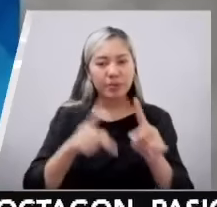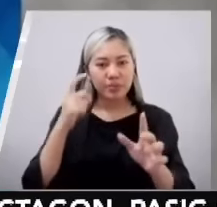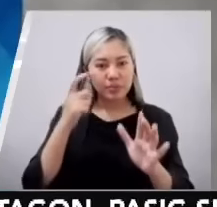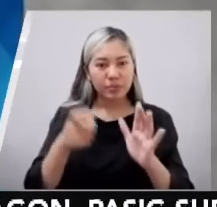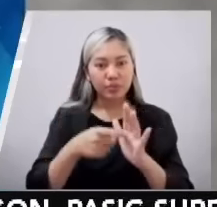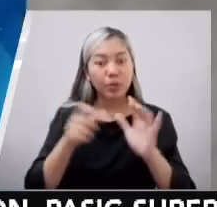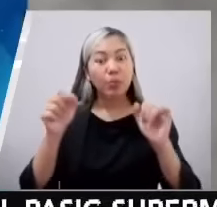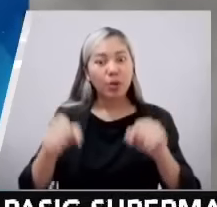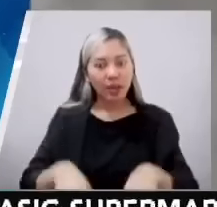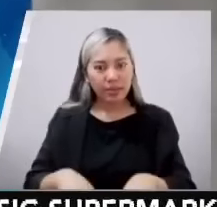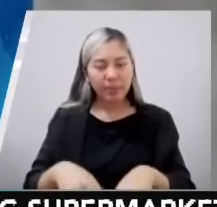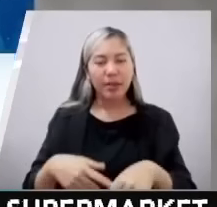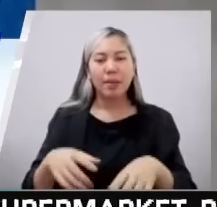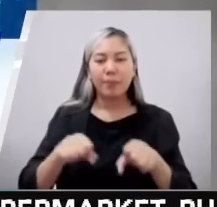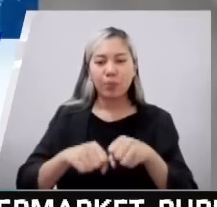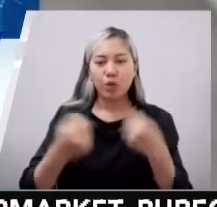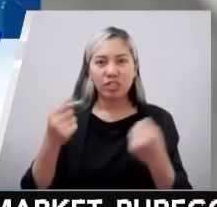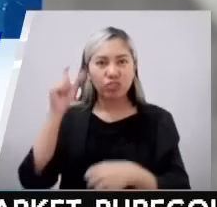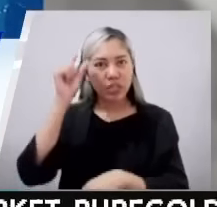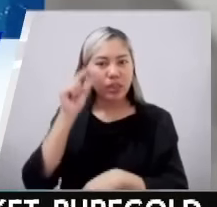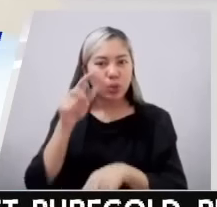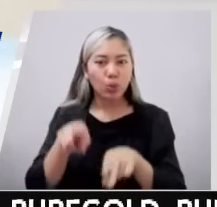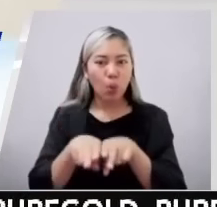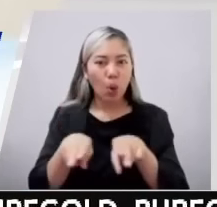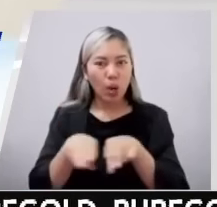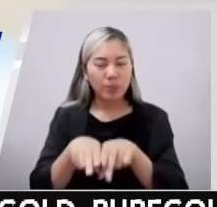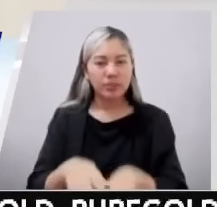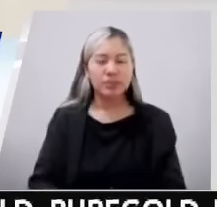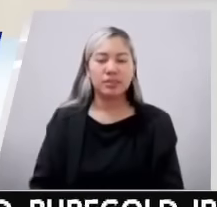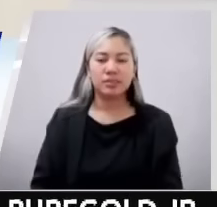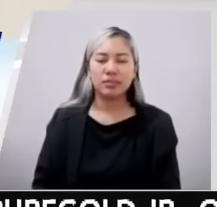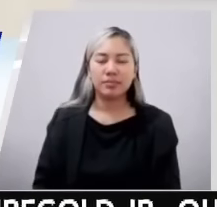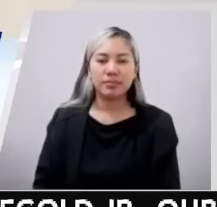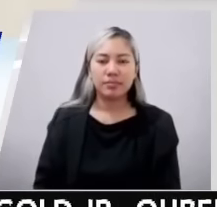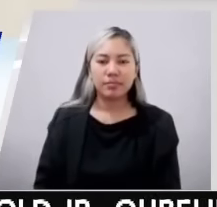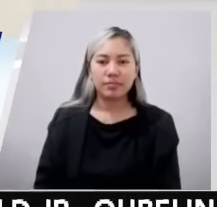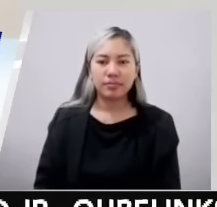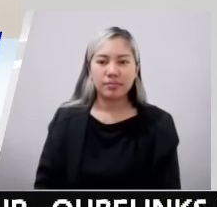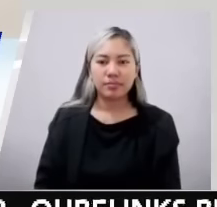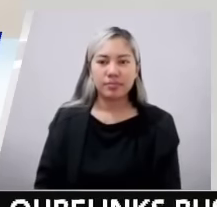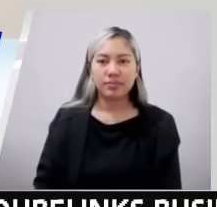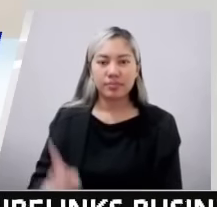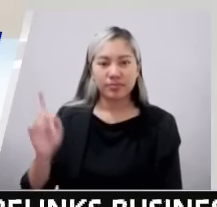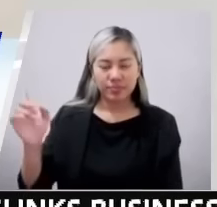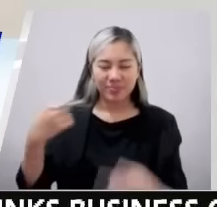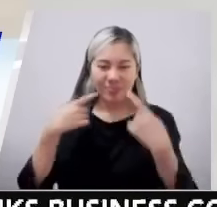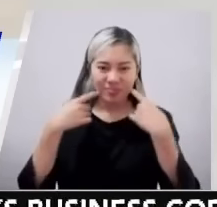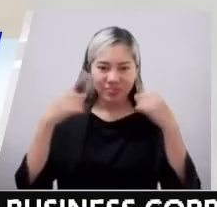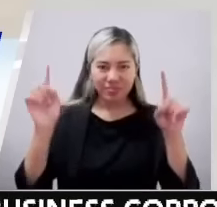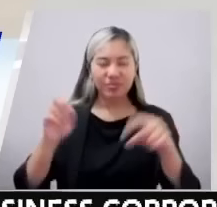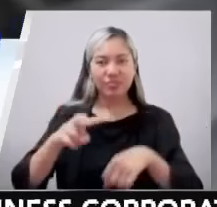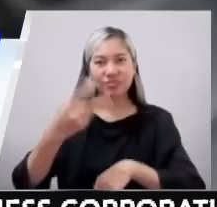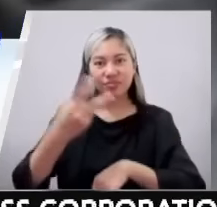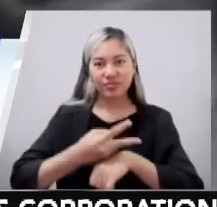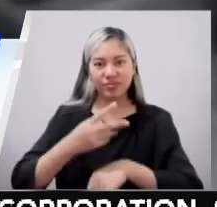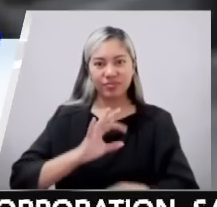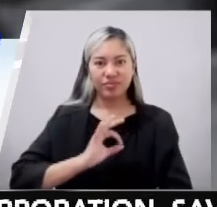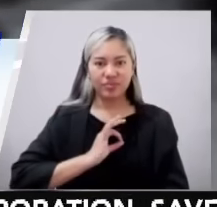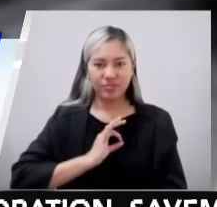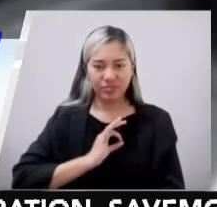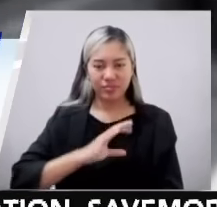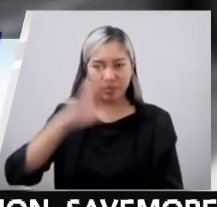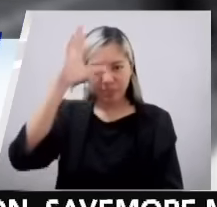norms ultimate goal na kung Ituring ni Carlos ang double gold medal na nakamit niya sa men's gymnastics ng